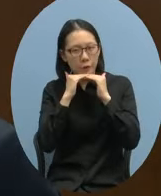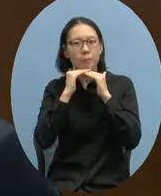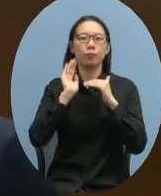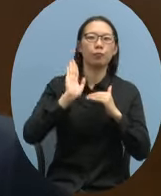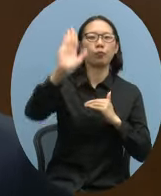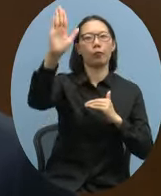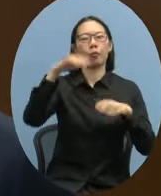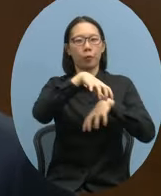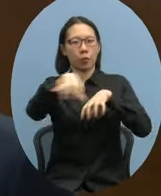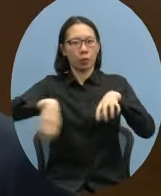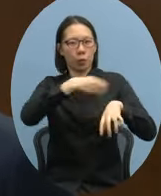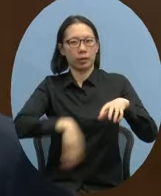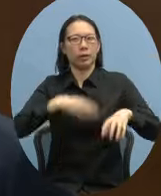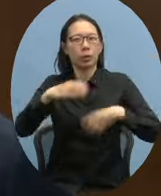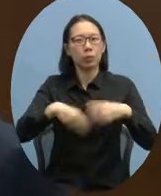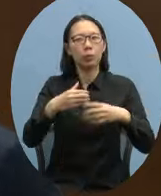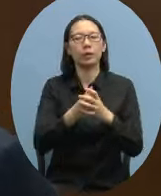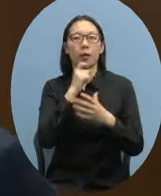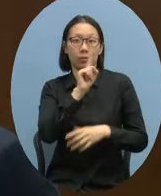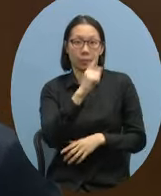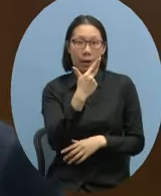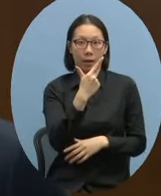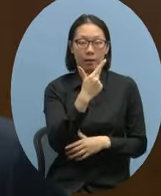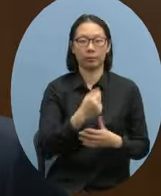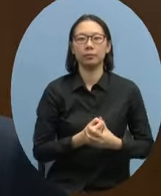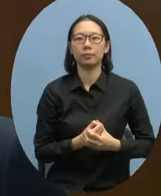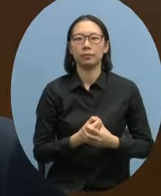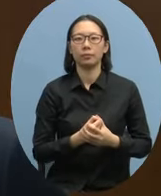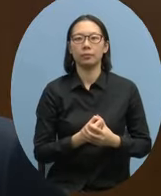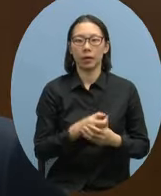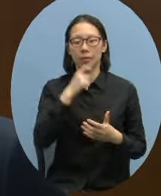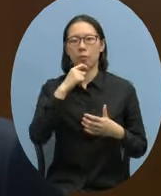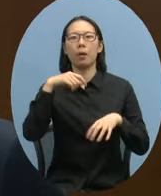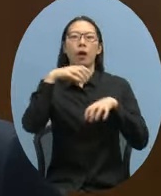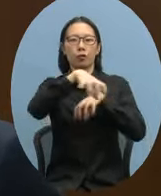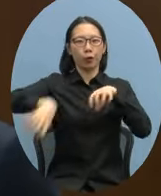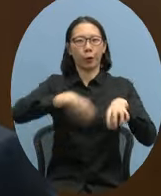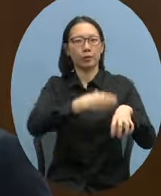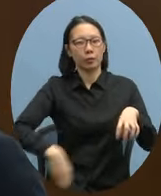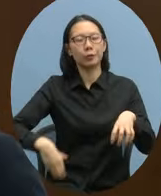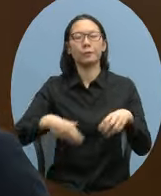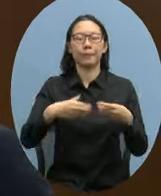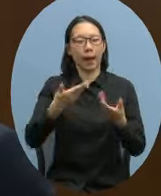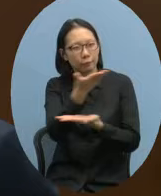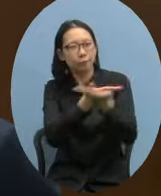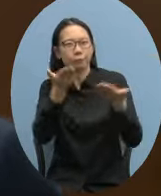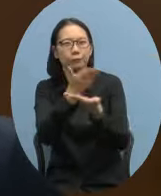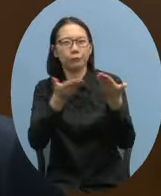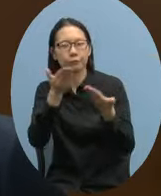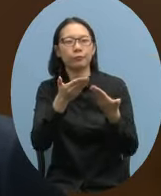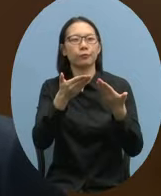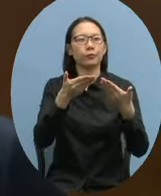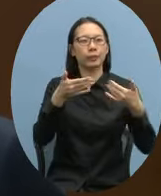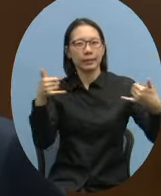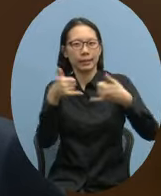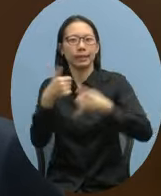會咧，十八區議會啦，同埋我哋嘅一啲議員咧，就多交流多接觸。咁其實個別嘅議